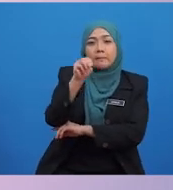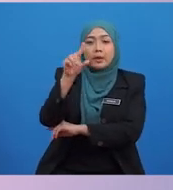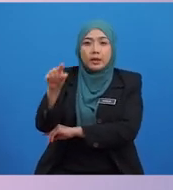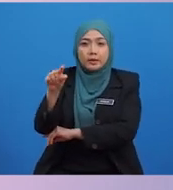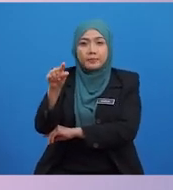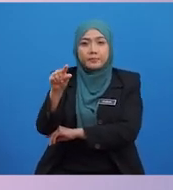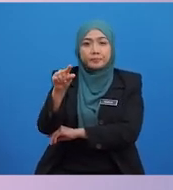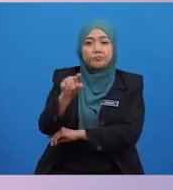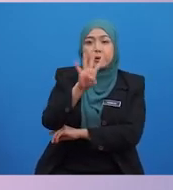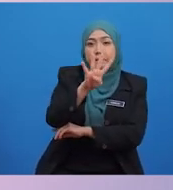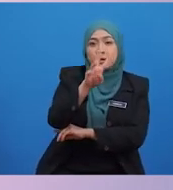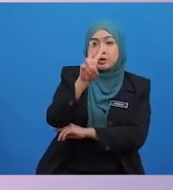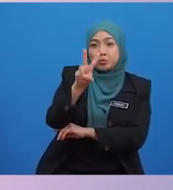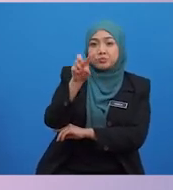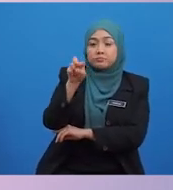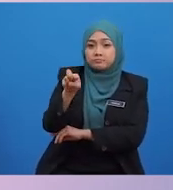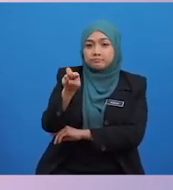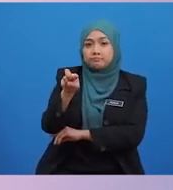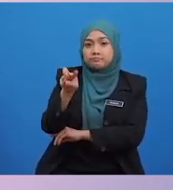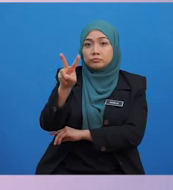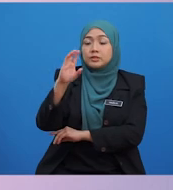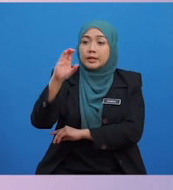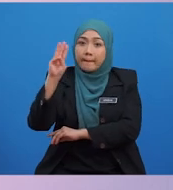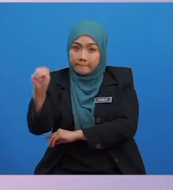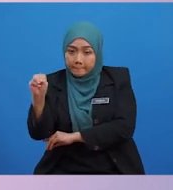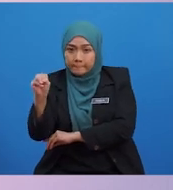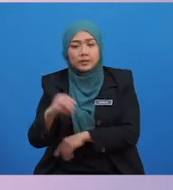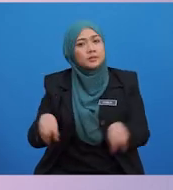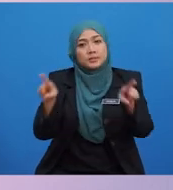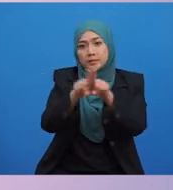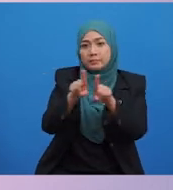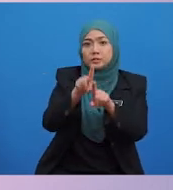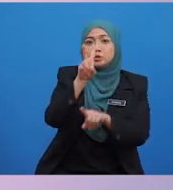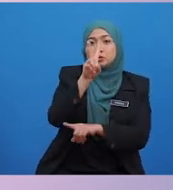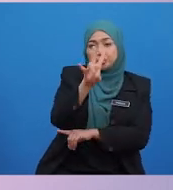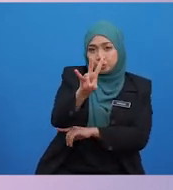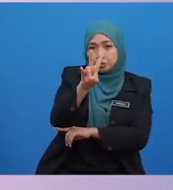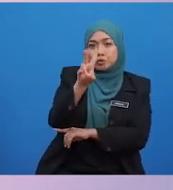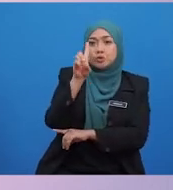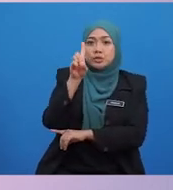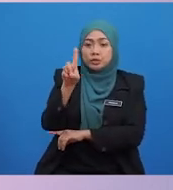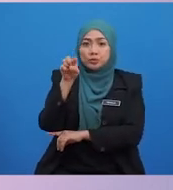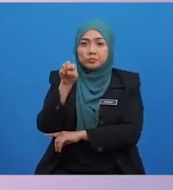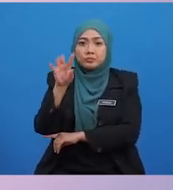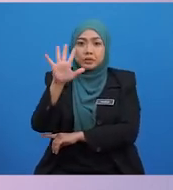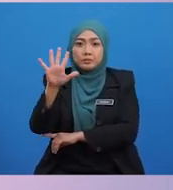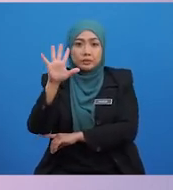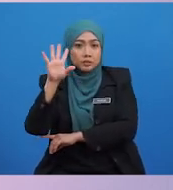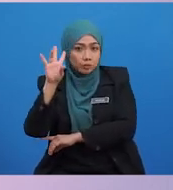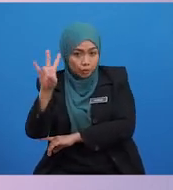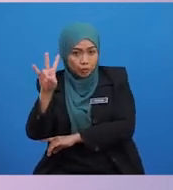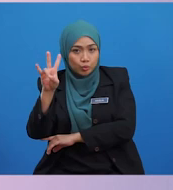sudut l = 71 perpuluhan 57 Dajah dan sudut n =